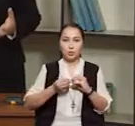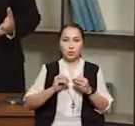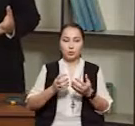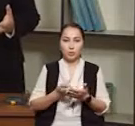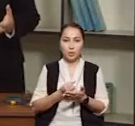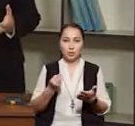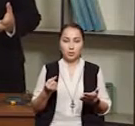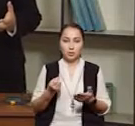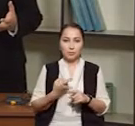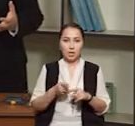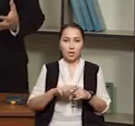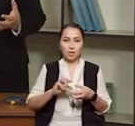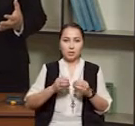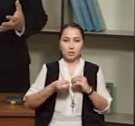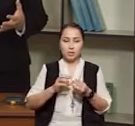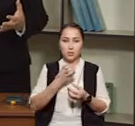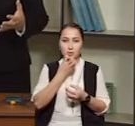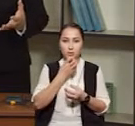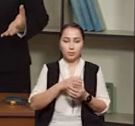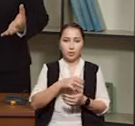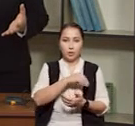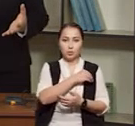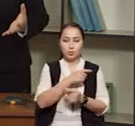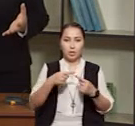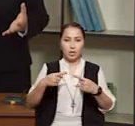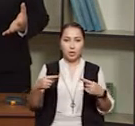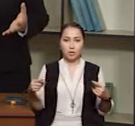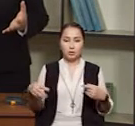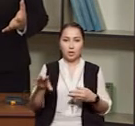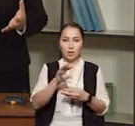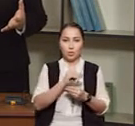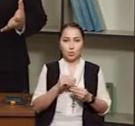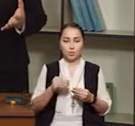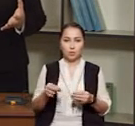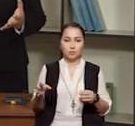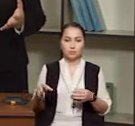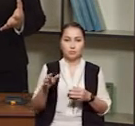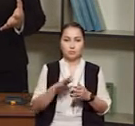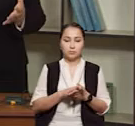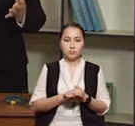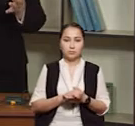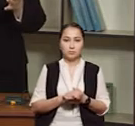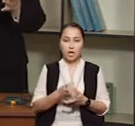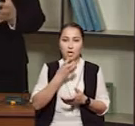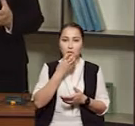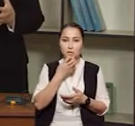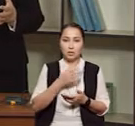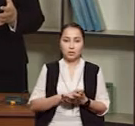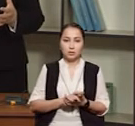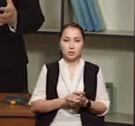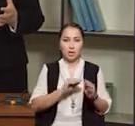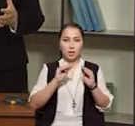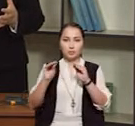жисмлар олайлик. Bu cisimlarni temperaturalari turlicha bo'lsin. Agar ular bir-biri bilan